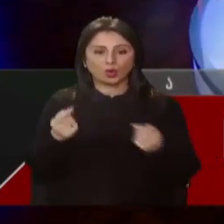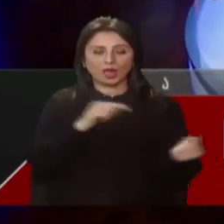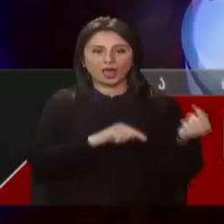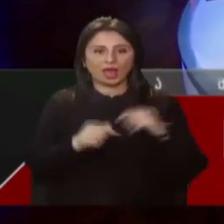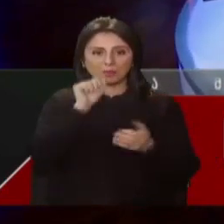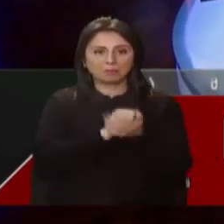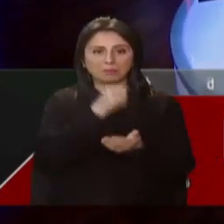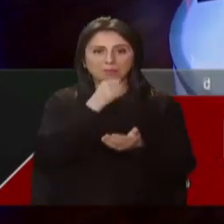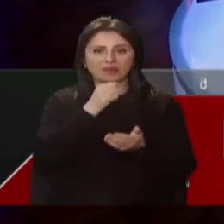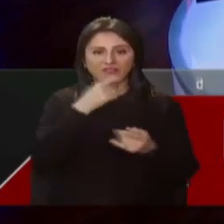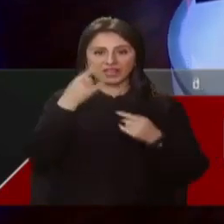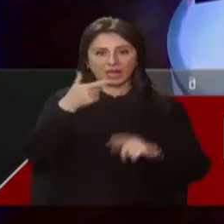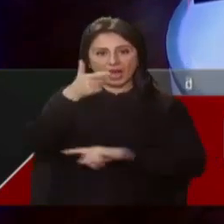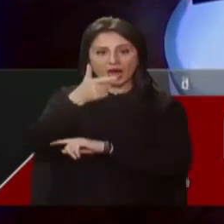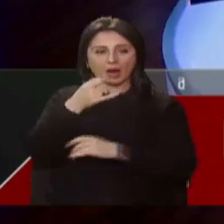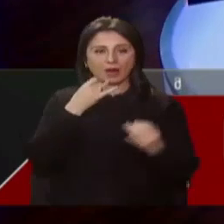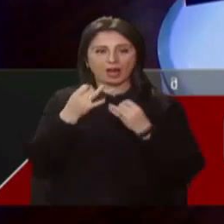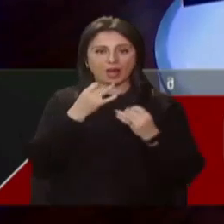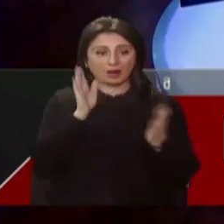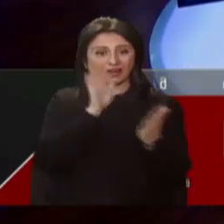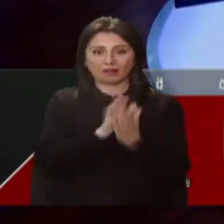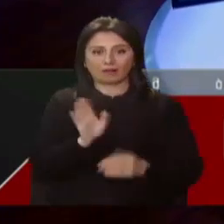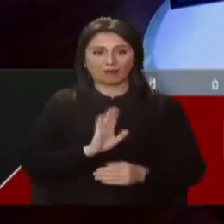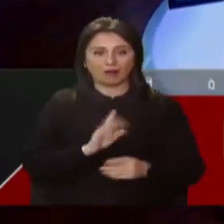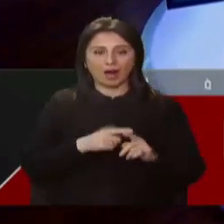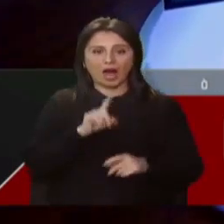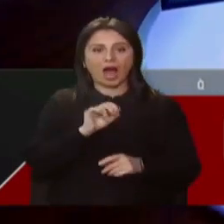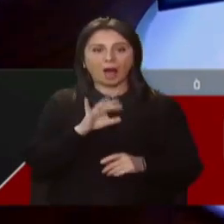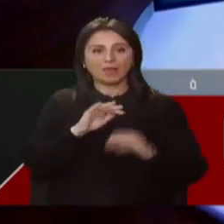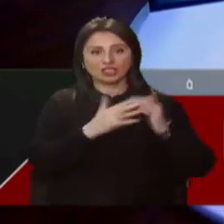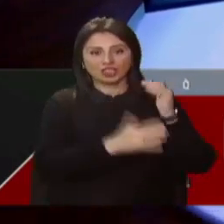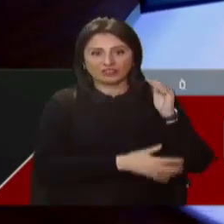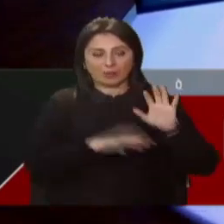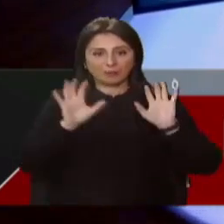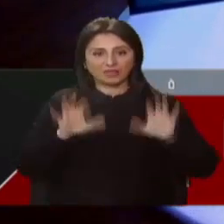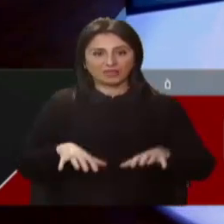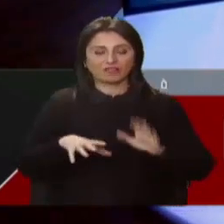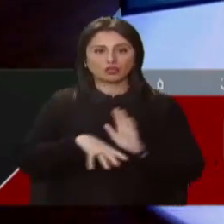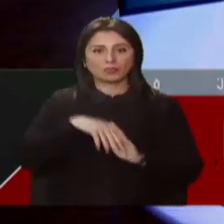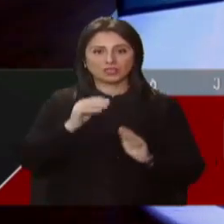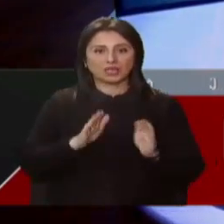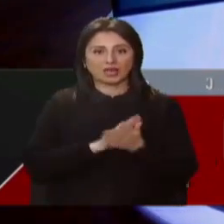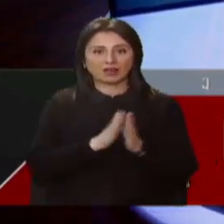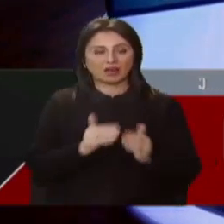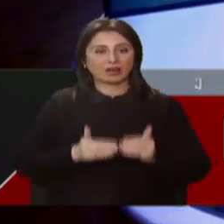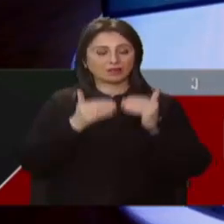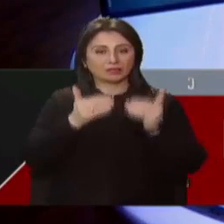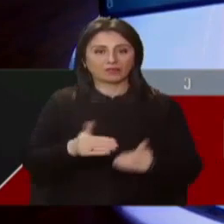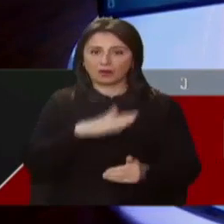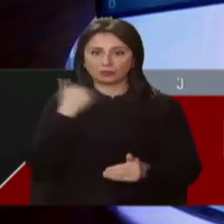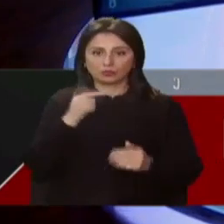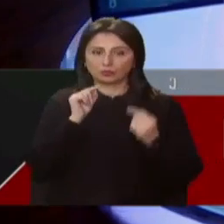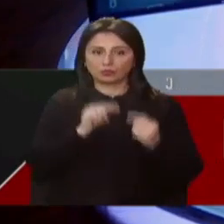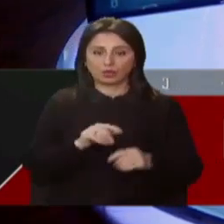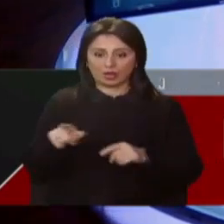უკვე ბრიფინგებიდან და ტელეკამერებით ესაუბრებიან. ლევან ხაბეიშვილის ფრთა თავმჯდომარის არჩევნების შესაძლო გადადებას ეწინააღმდეგება და